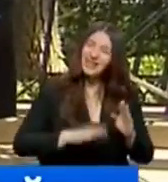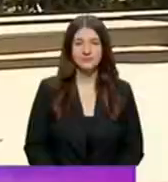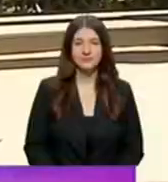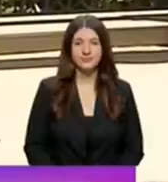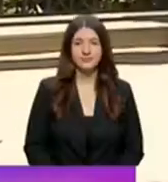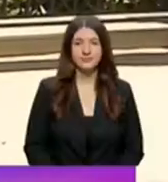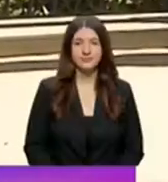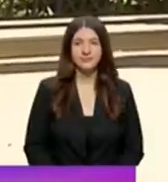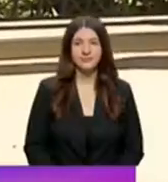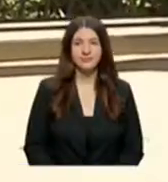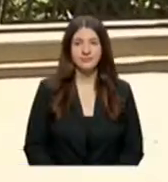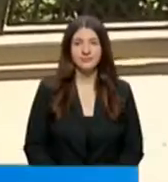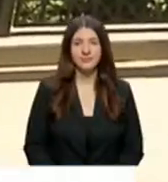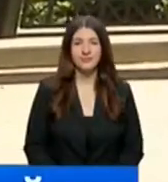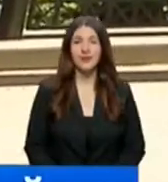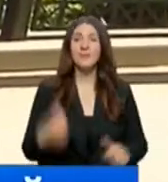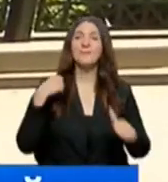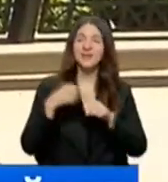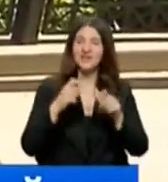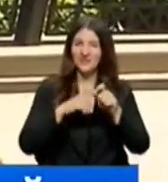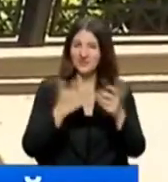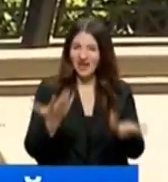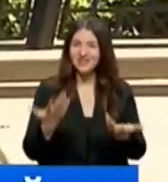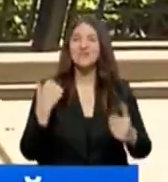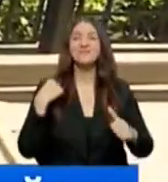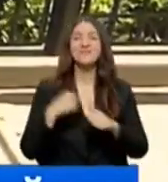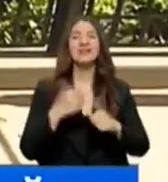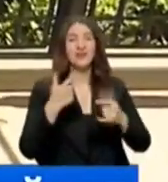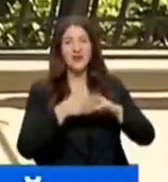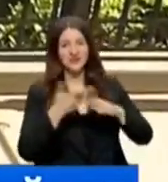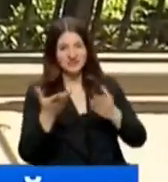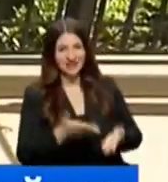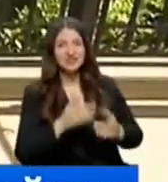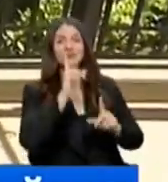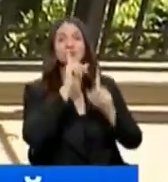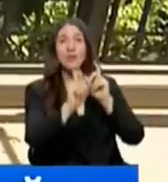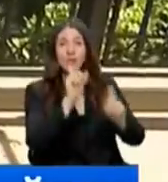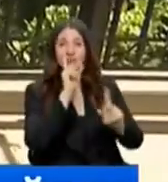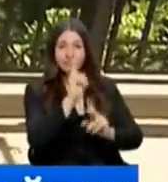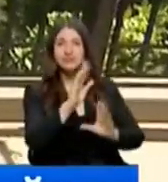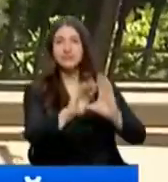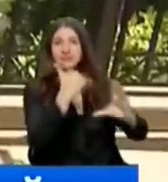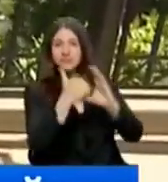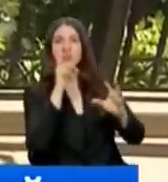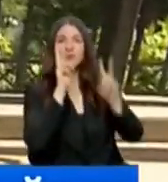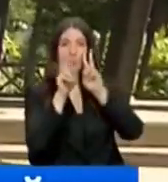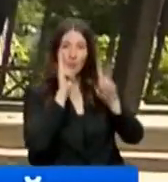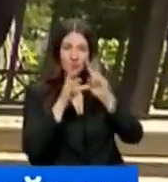molası. Bir kez daha günaydın ve bir kez daha hoş geldiniz. Sorularınızı alıyorum,